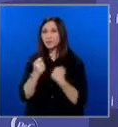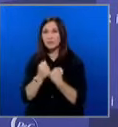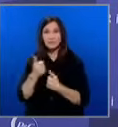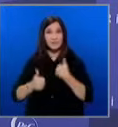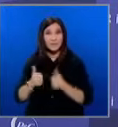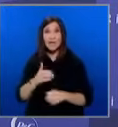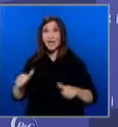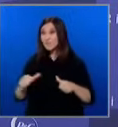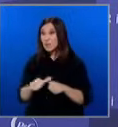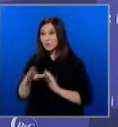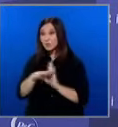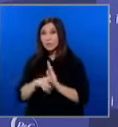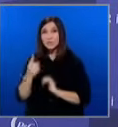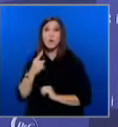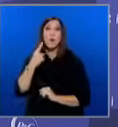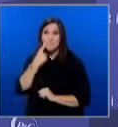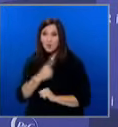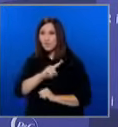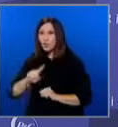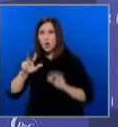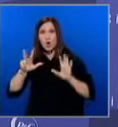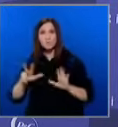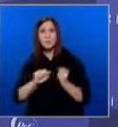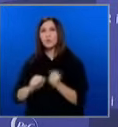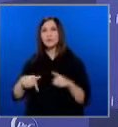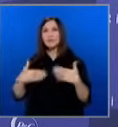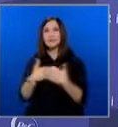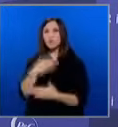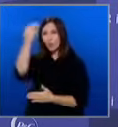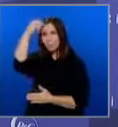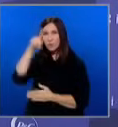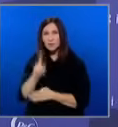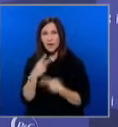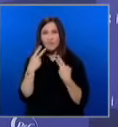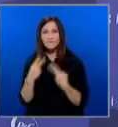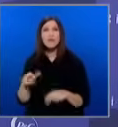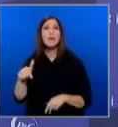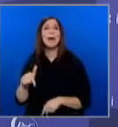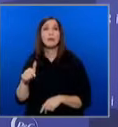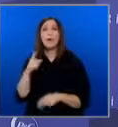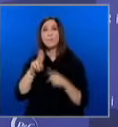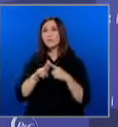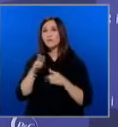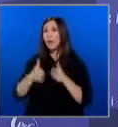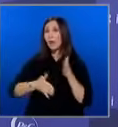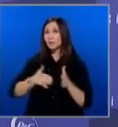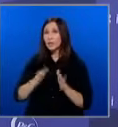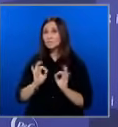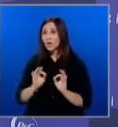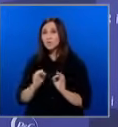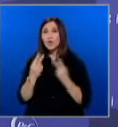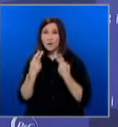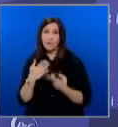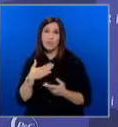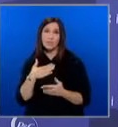квалификациите, а за финала се класират само първите 8. По-късно тази вечер от българите трябва да видим и Габриела Петрова в леката атлетика, така че